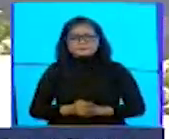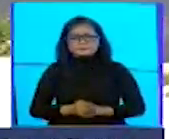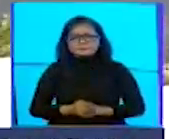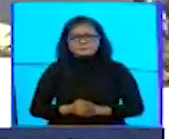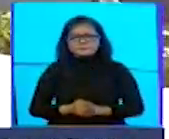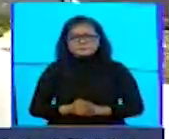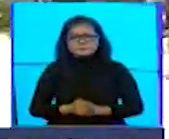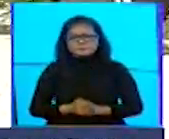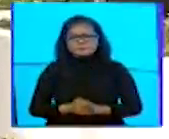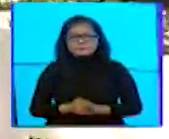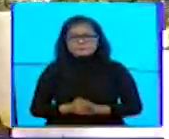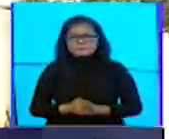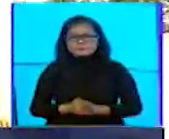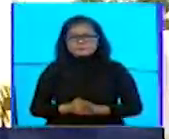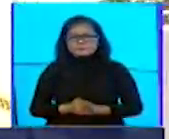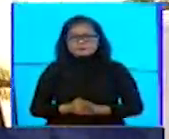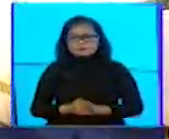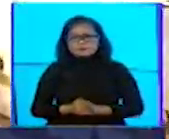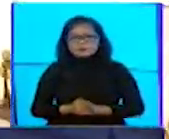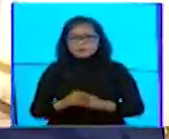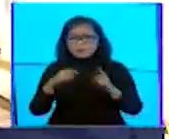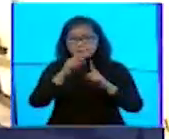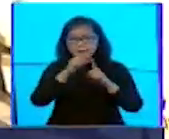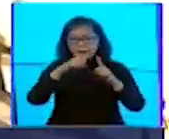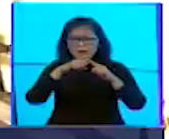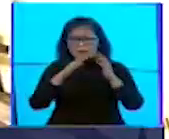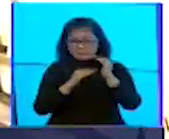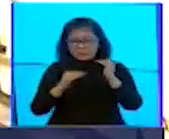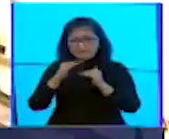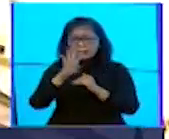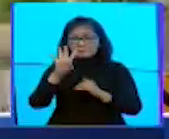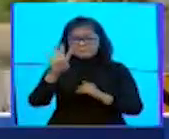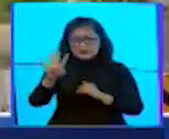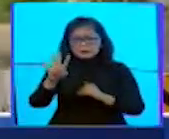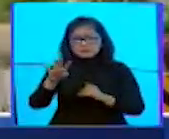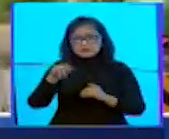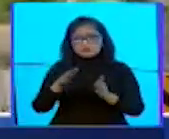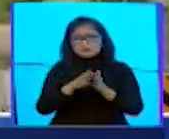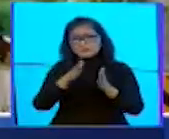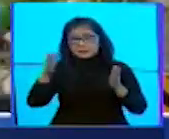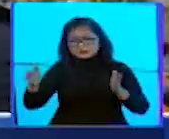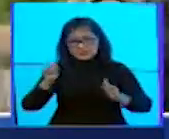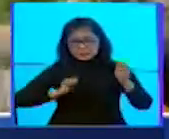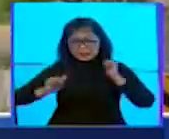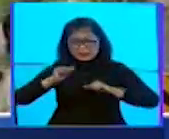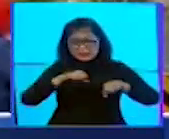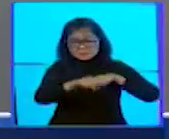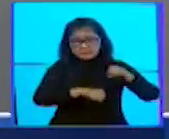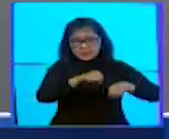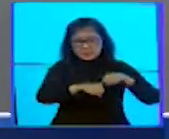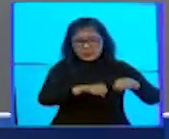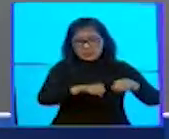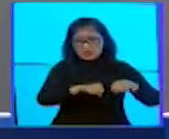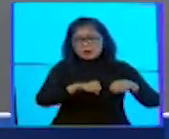Pemirsa, di masa perpanjangan PPKM level 4, Dirlantas Polda Metro Jaya masih melarang kegiatan goes para pesepeda yang dilakukan di